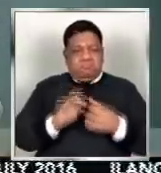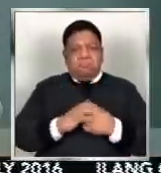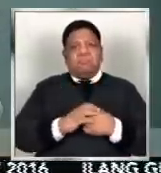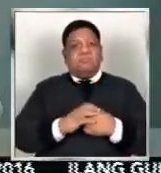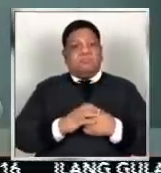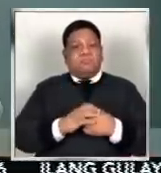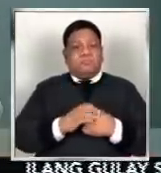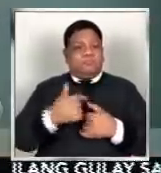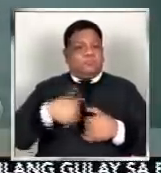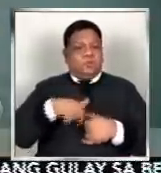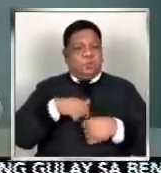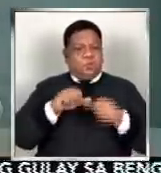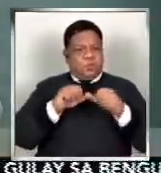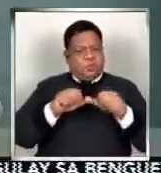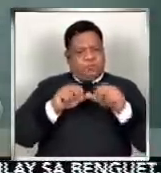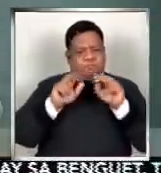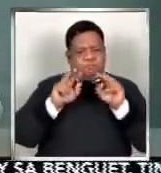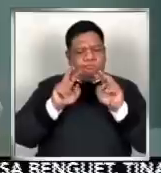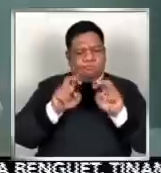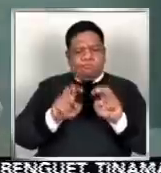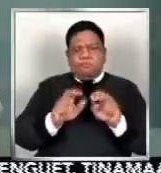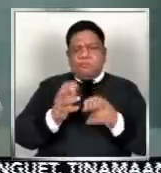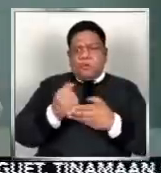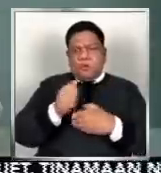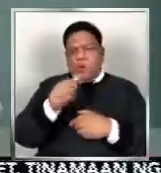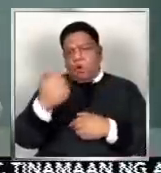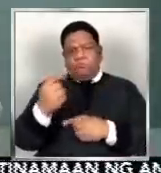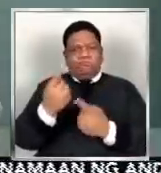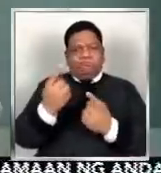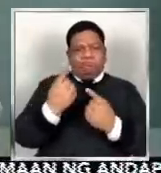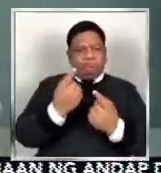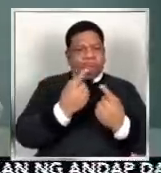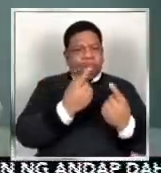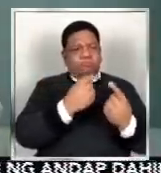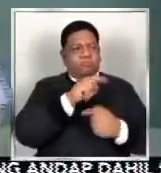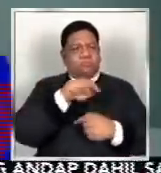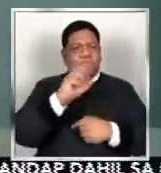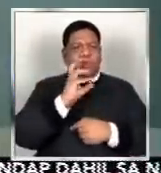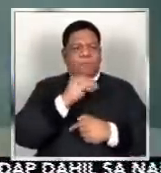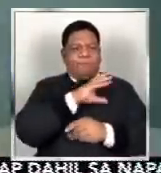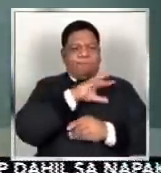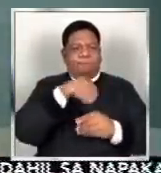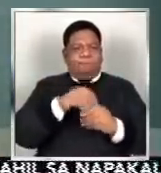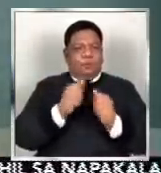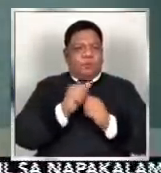na makunan ng panig ang iba pang respondent na kasama ni Christine sa